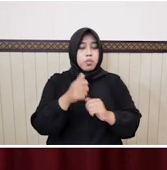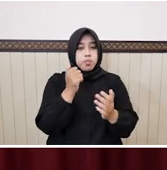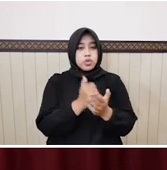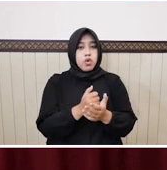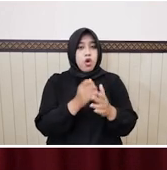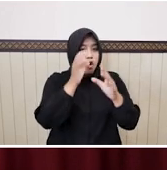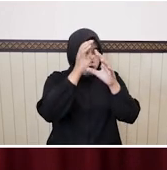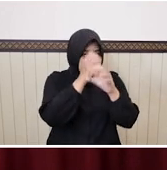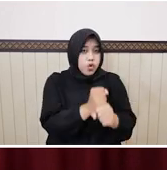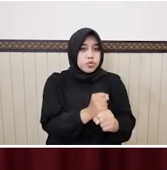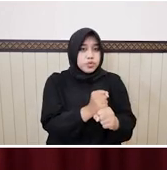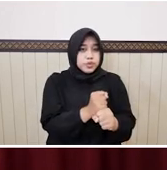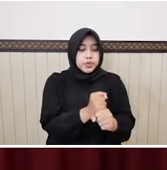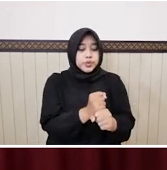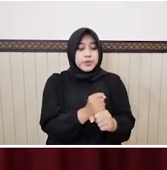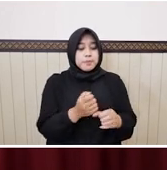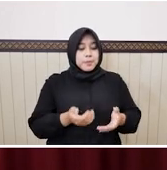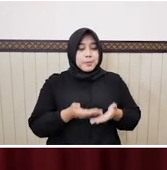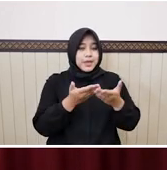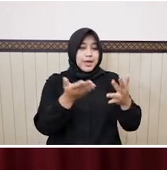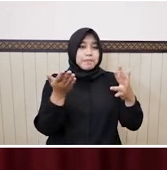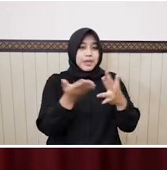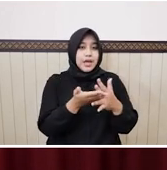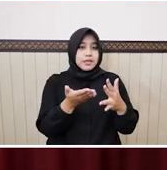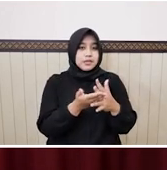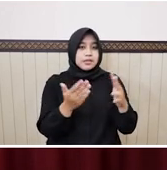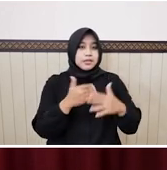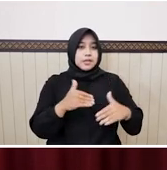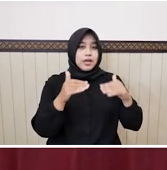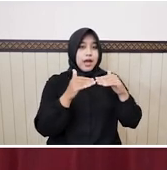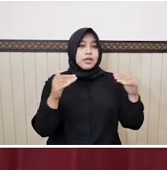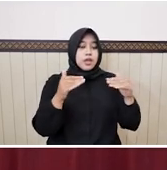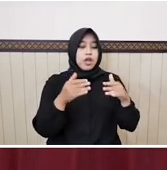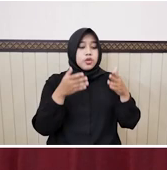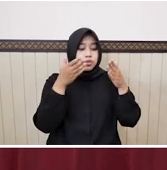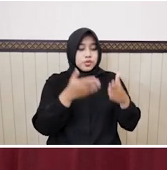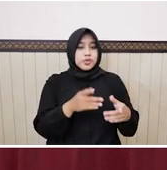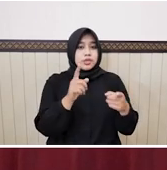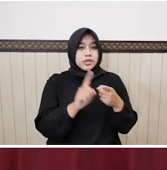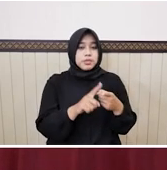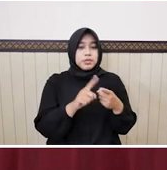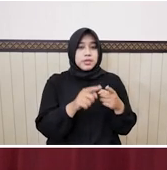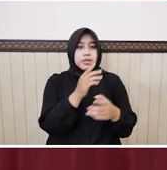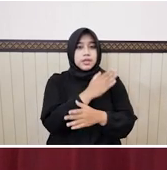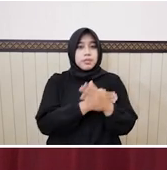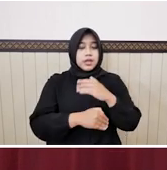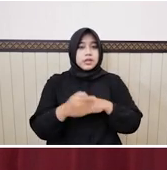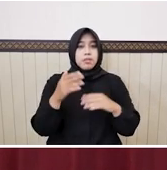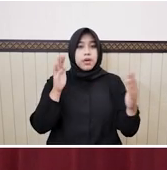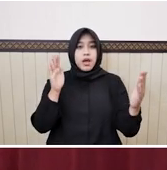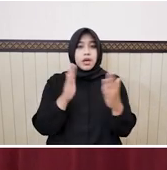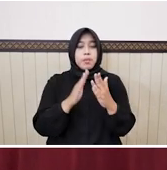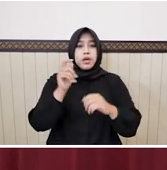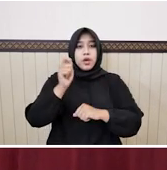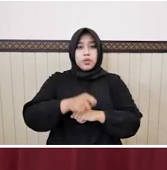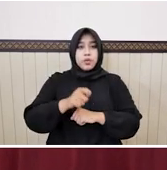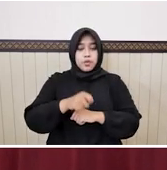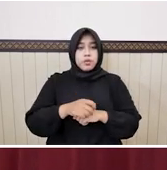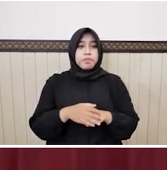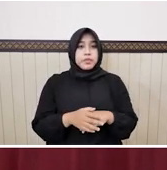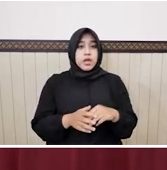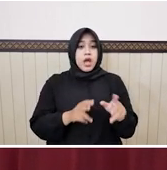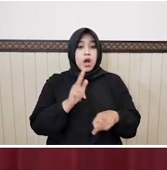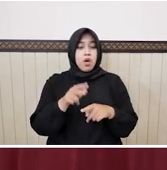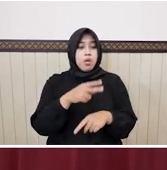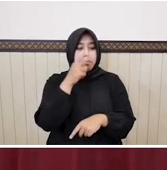sekali untuk Bagaimana memberikan akses keadilan bagi kawan-kawan disabilitas yang berhadapan dengan hukum dan